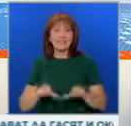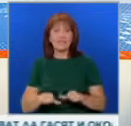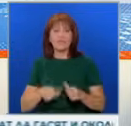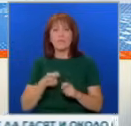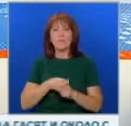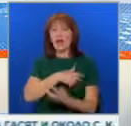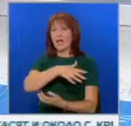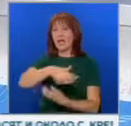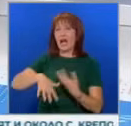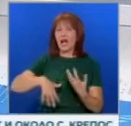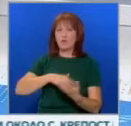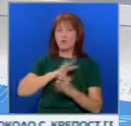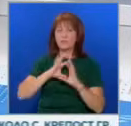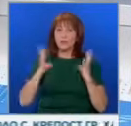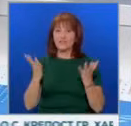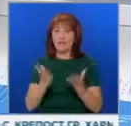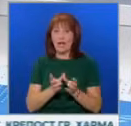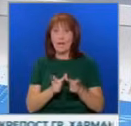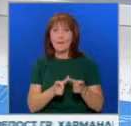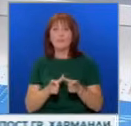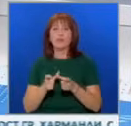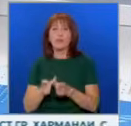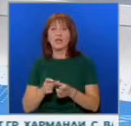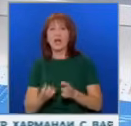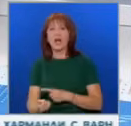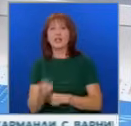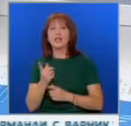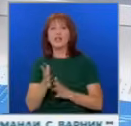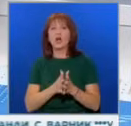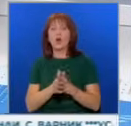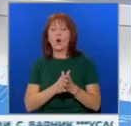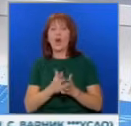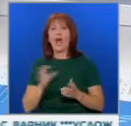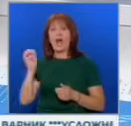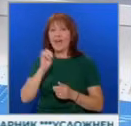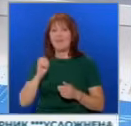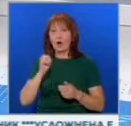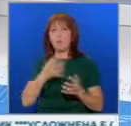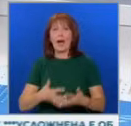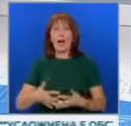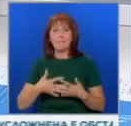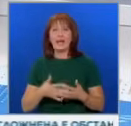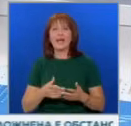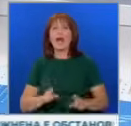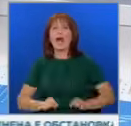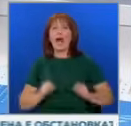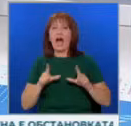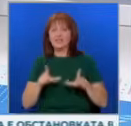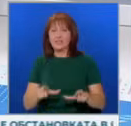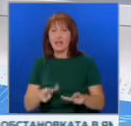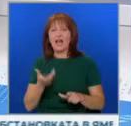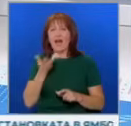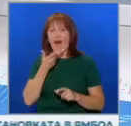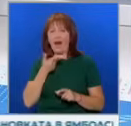на 5 континента, блокира хиляди полетищата в Европа, Северна Америка, Азия, Австралия и дори южната част на